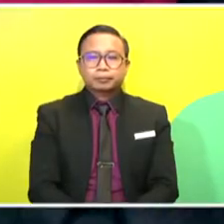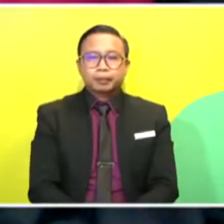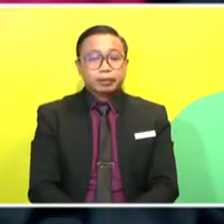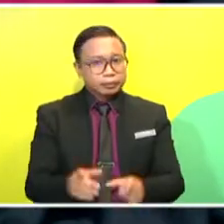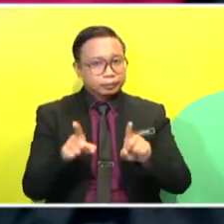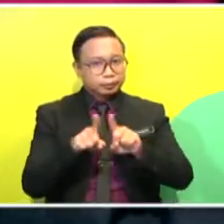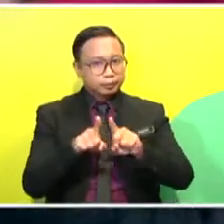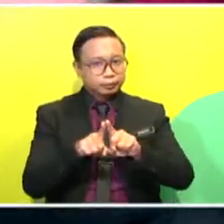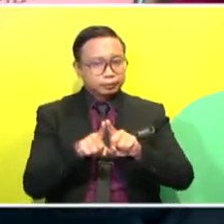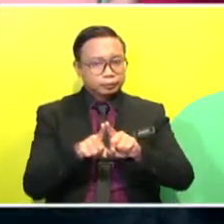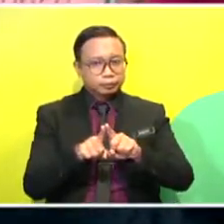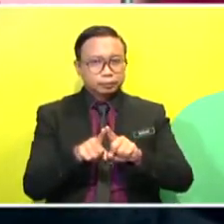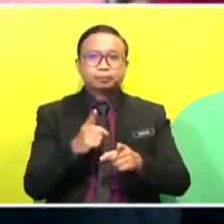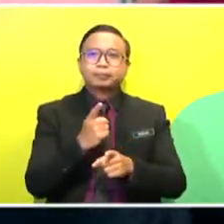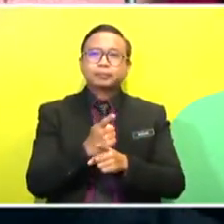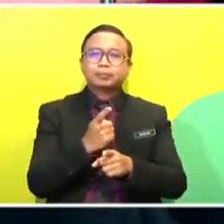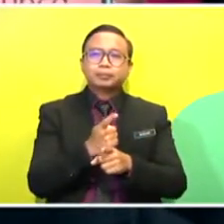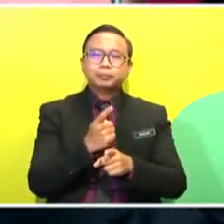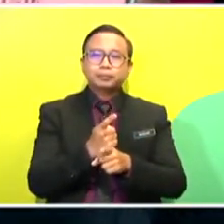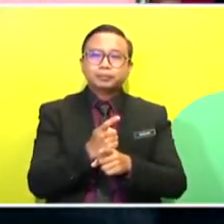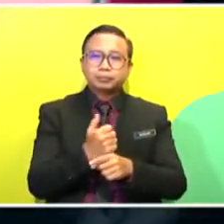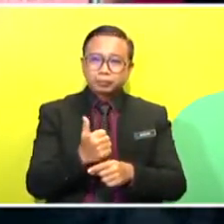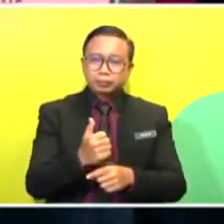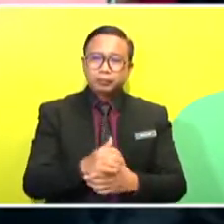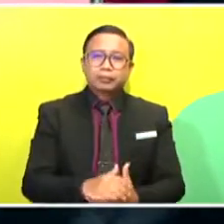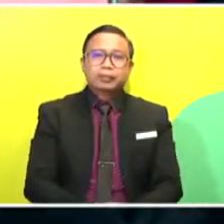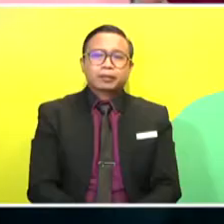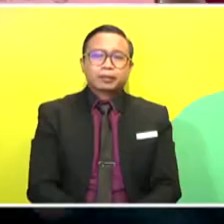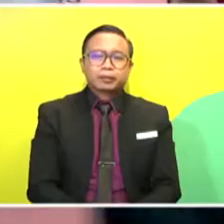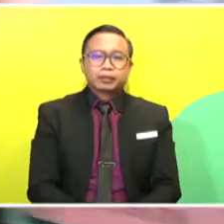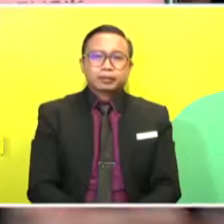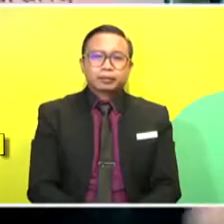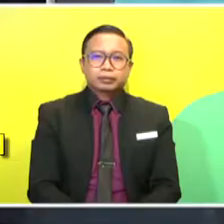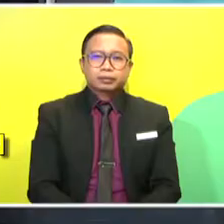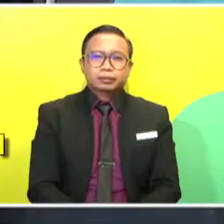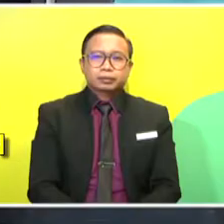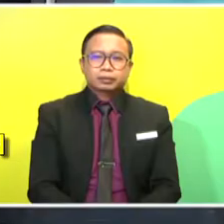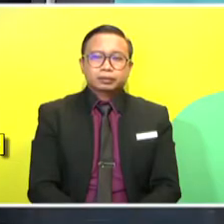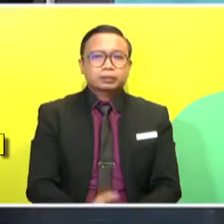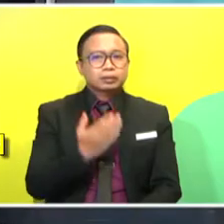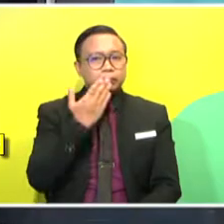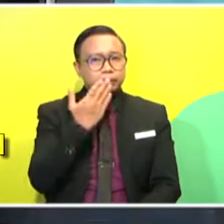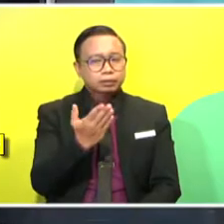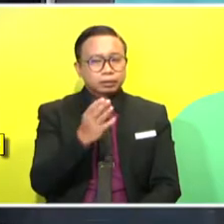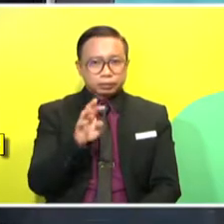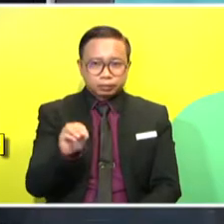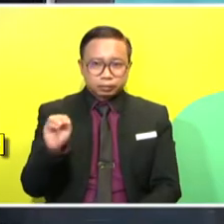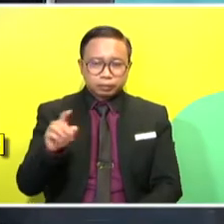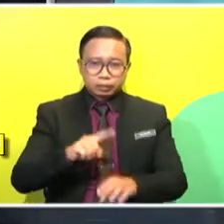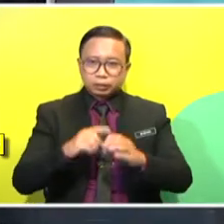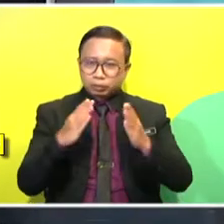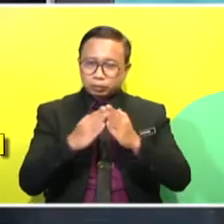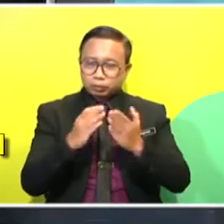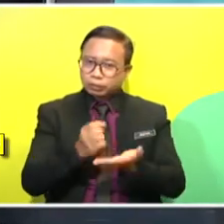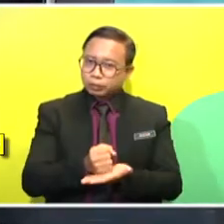Sama. Wah, terbaiklah Nisa. Sama. Terima kasih kepada murid-murid di rumah kerana